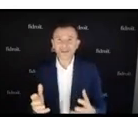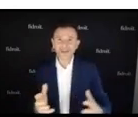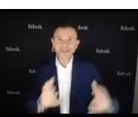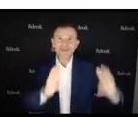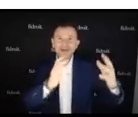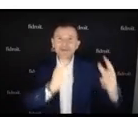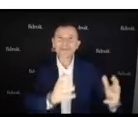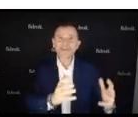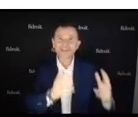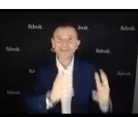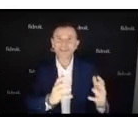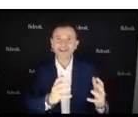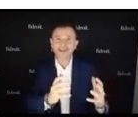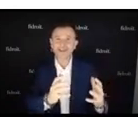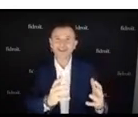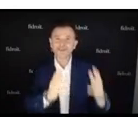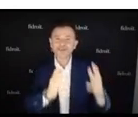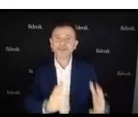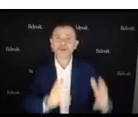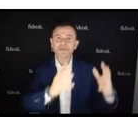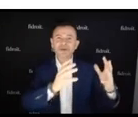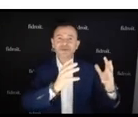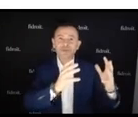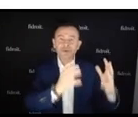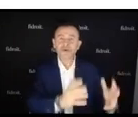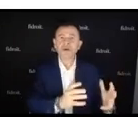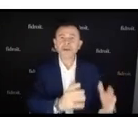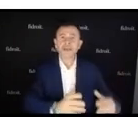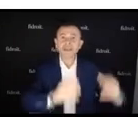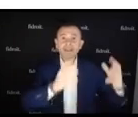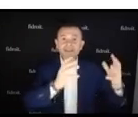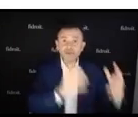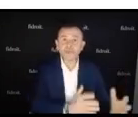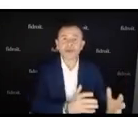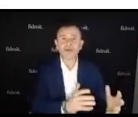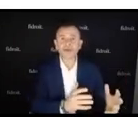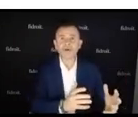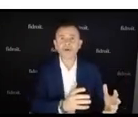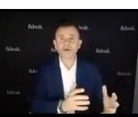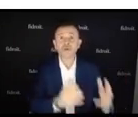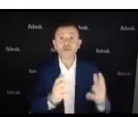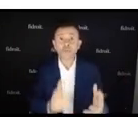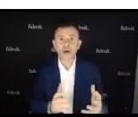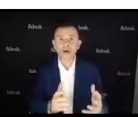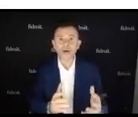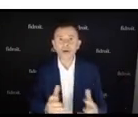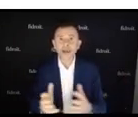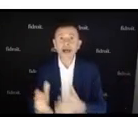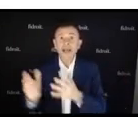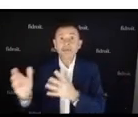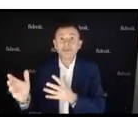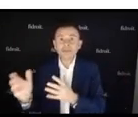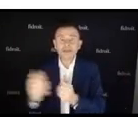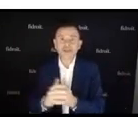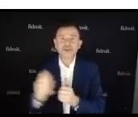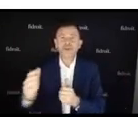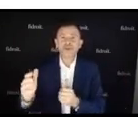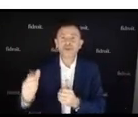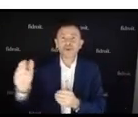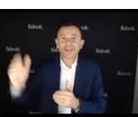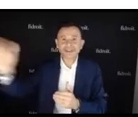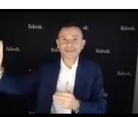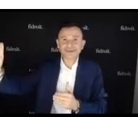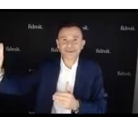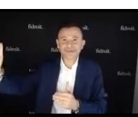question, est-ce que l'avantage initial donnant une préférence au PER est supérieur ou pas à l'avantage